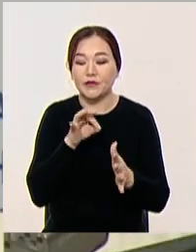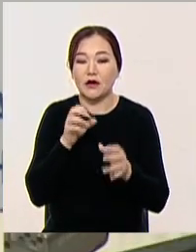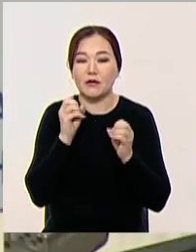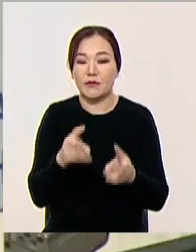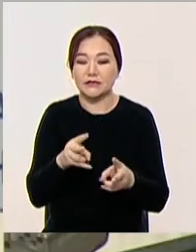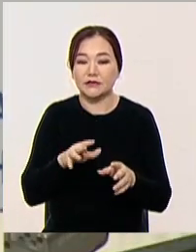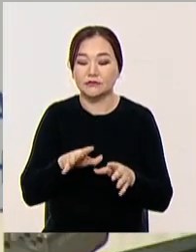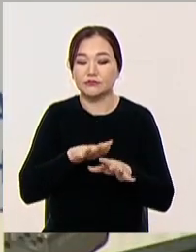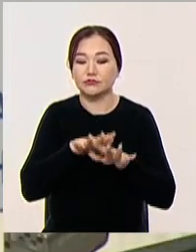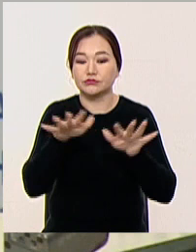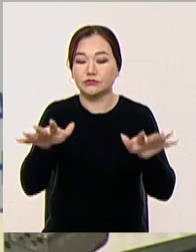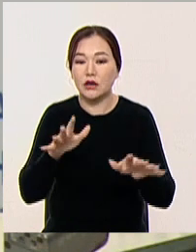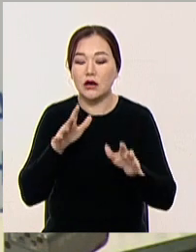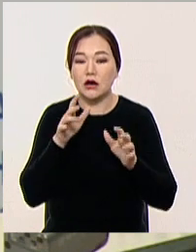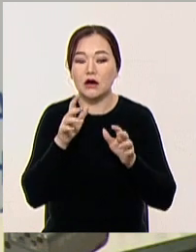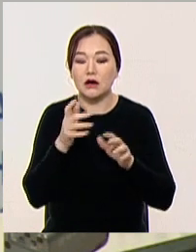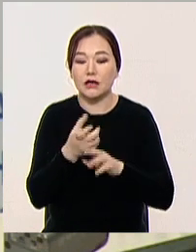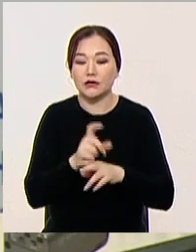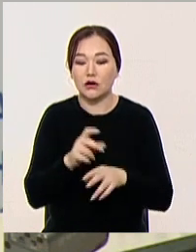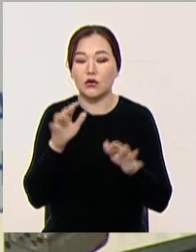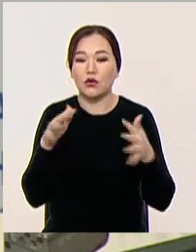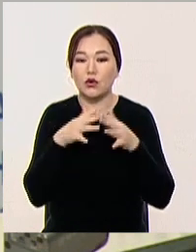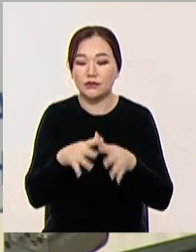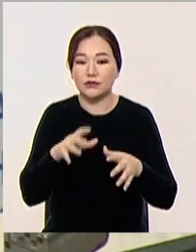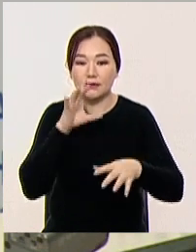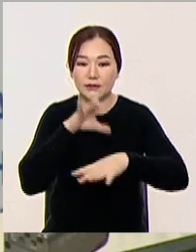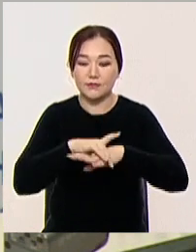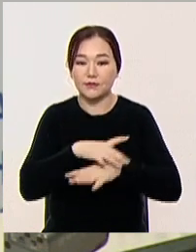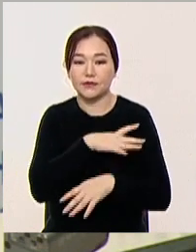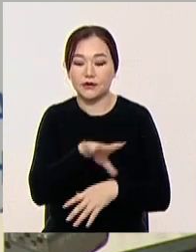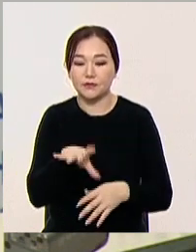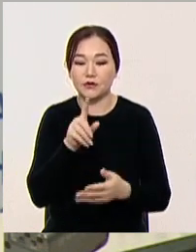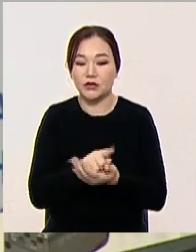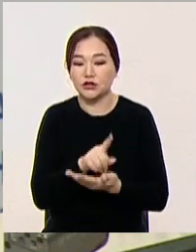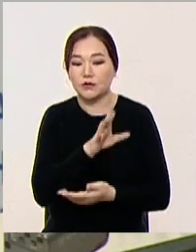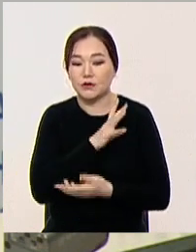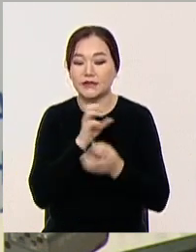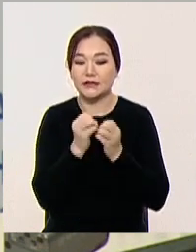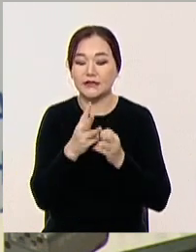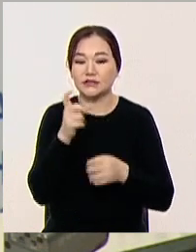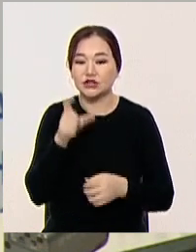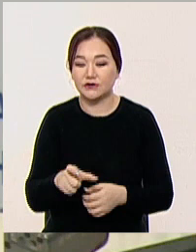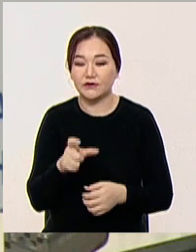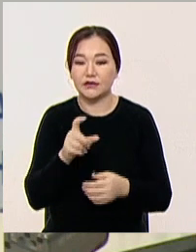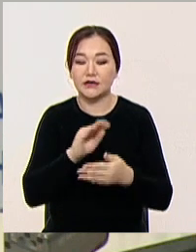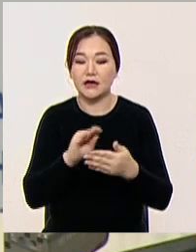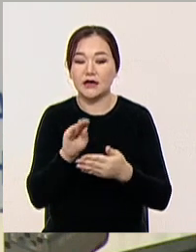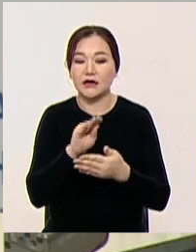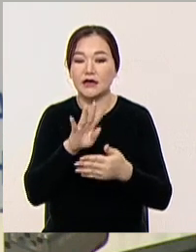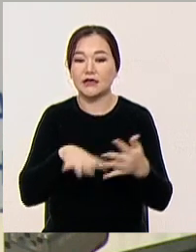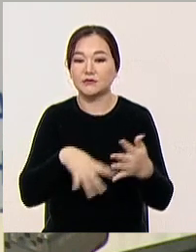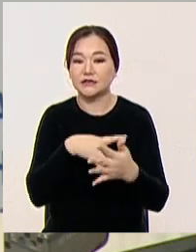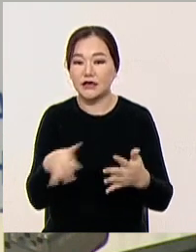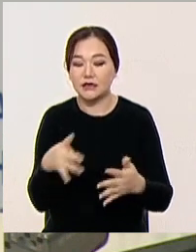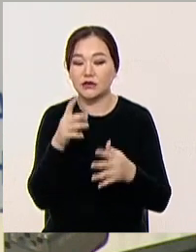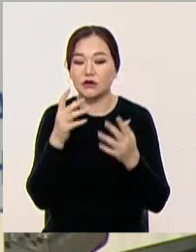опасного участка не укомплектован горными мастерами. Фактически должно присутствовать 13 человек в штатном расписании. По